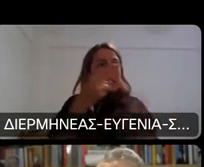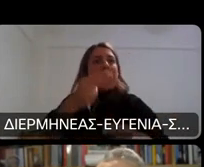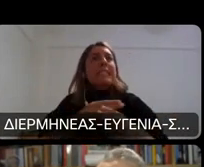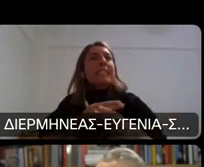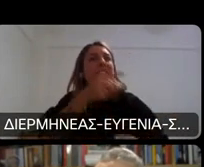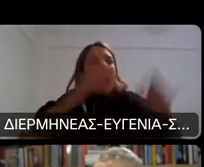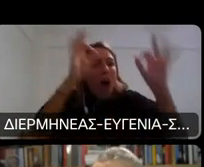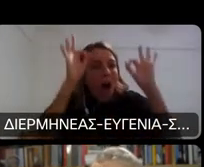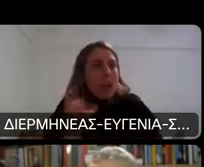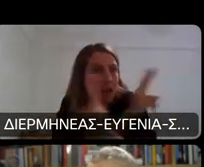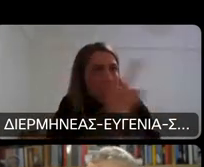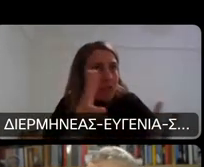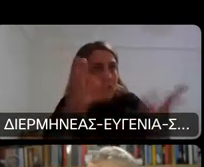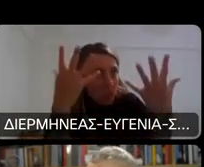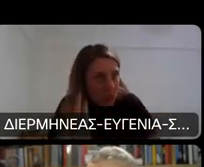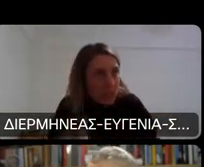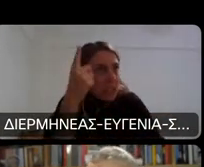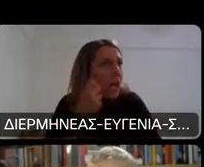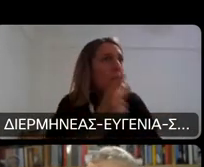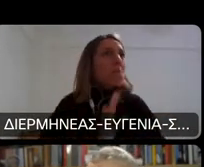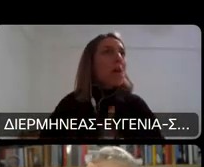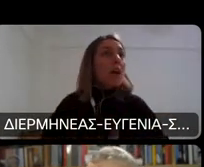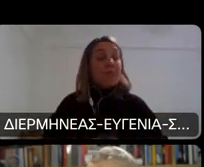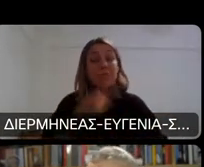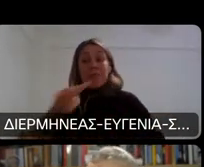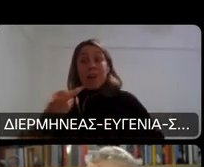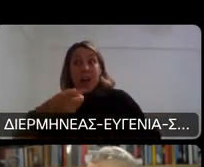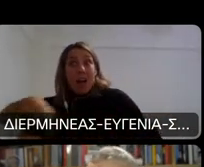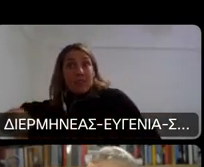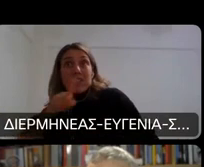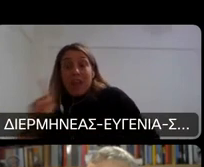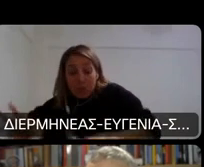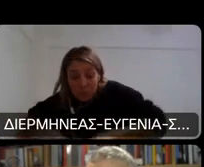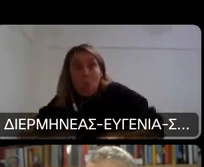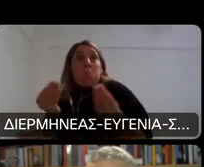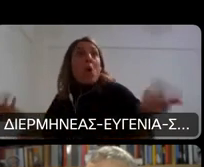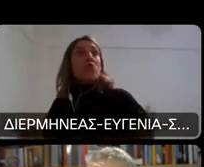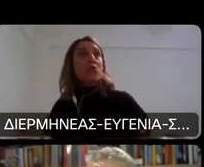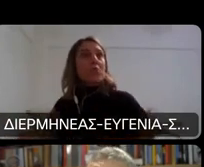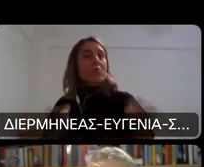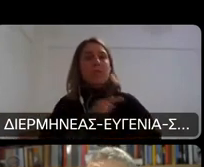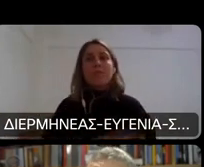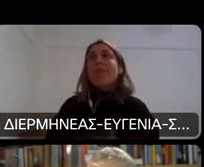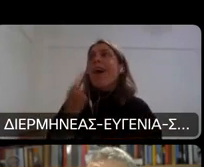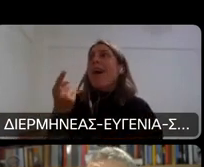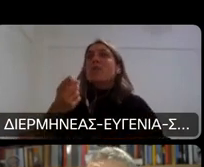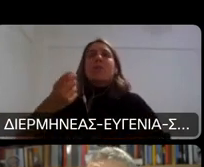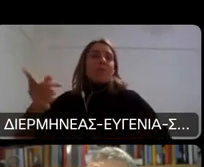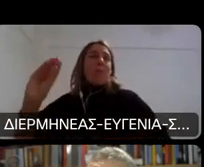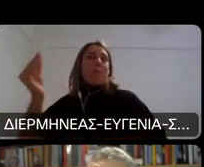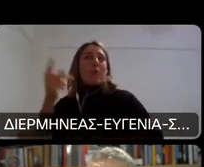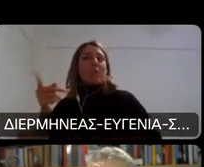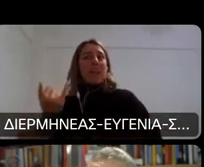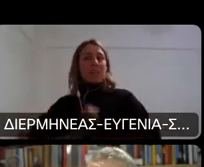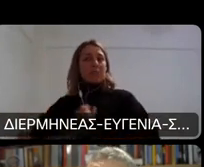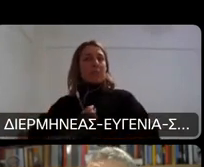και με ποιες προϋποθέσεις οι μετανάστες και οι πρόσφυγες θα γίνουν αποδεκτοί. Για παράδειγμα, γίνεται αναφορά στην προστασία της πολιτισμικής